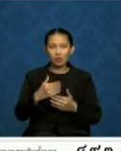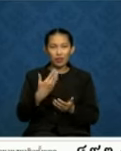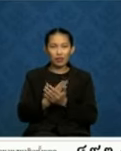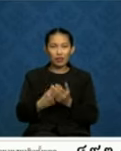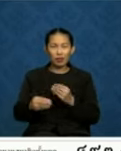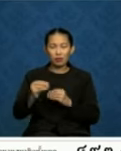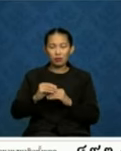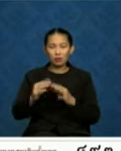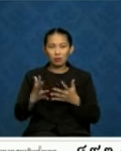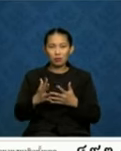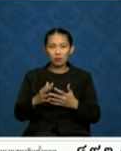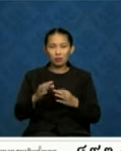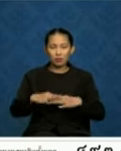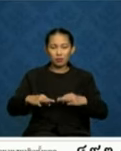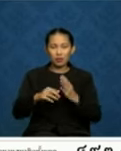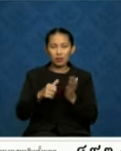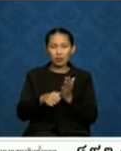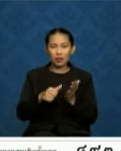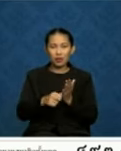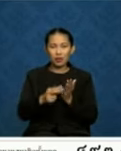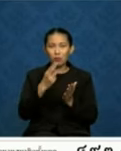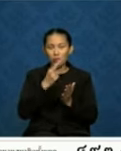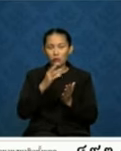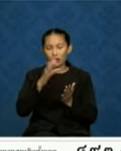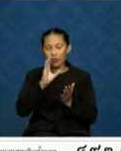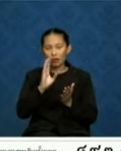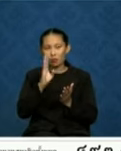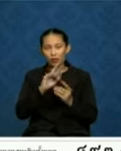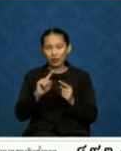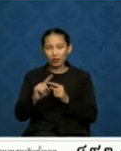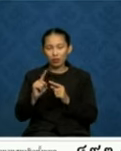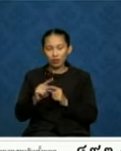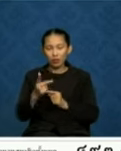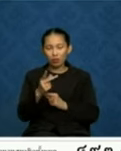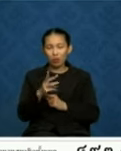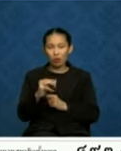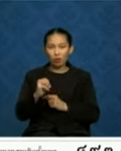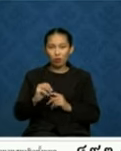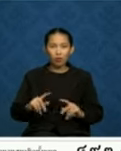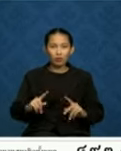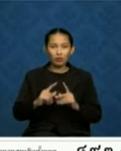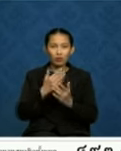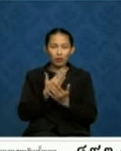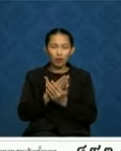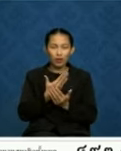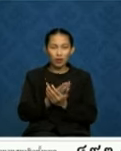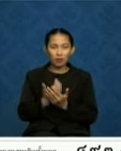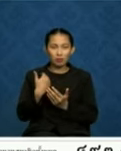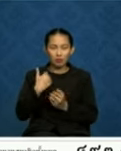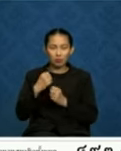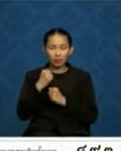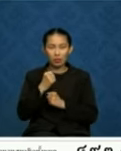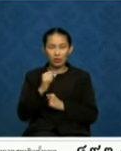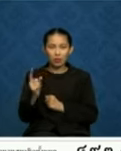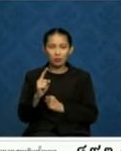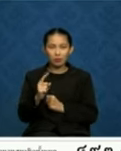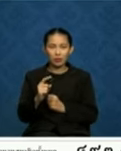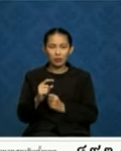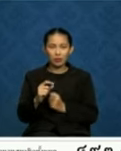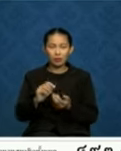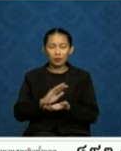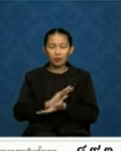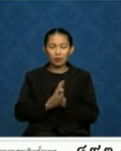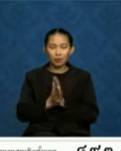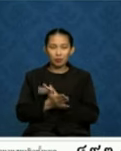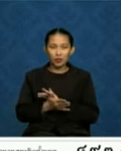ภาษีสรรพสามิตซึ่งผมทราบว่าทางคณะรัฐมนตรีทางกระทรวงการคลังกำลังพยายามที่จะปรับภาษีสรร